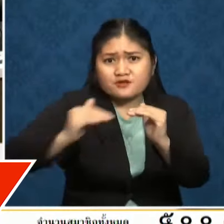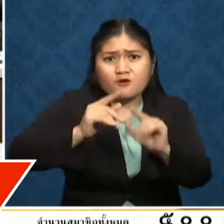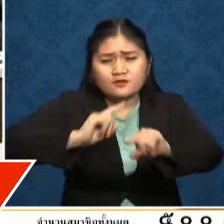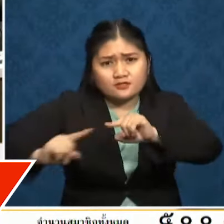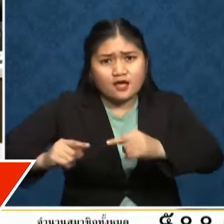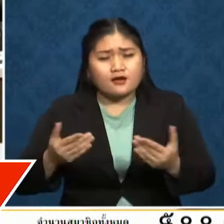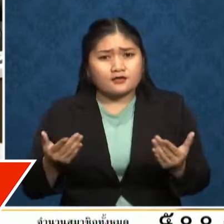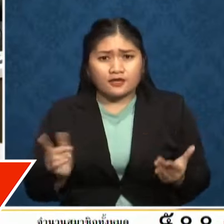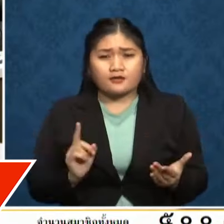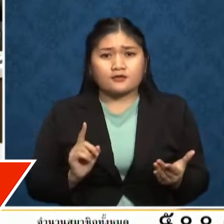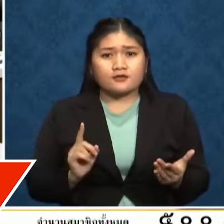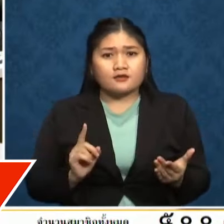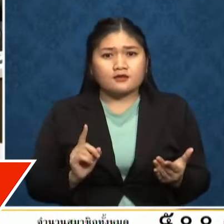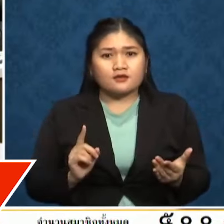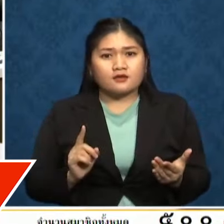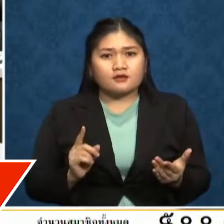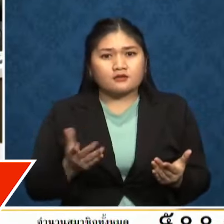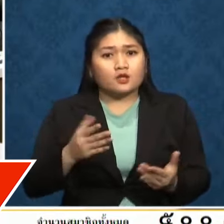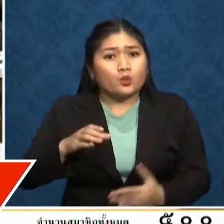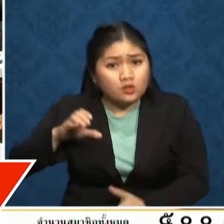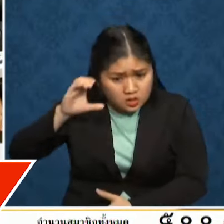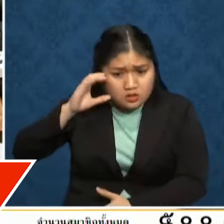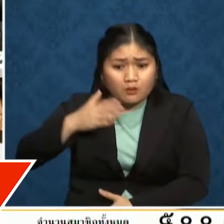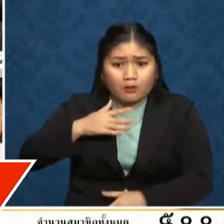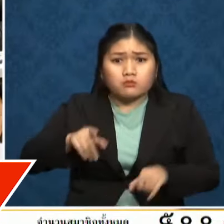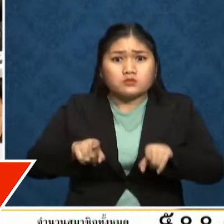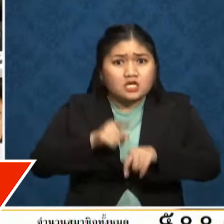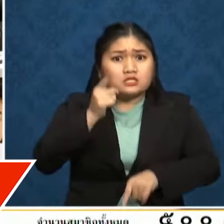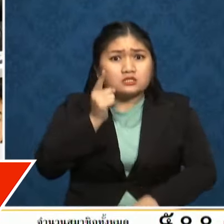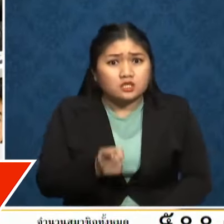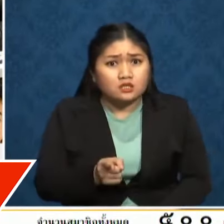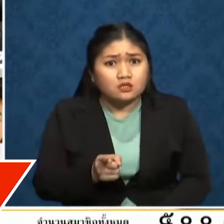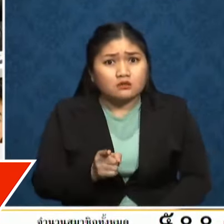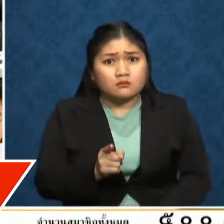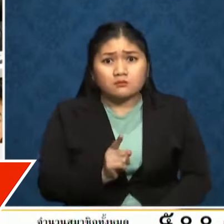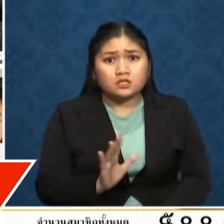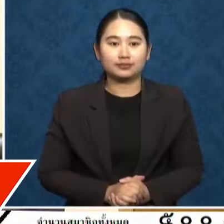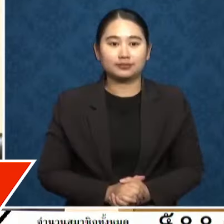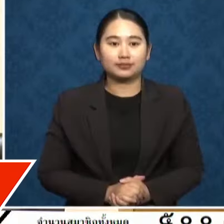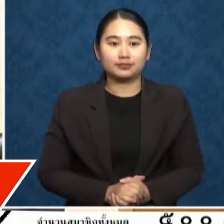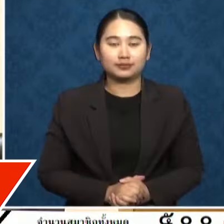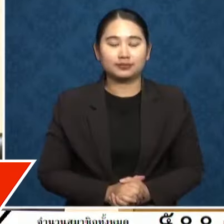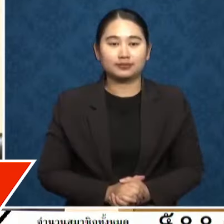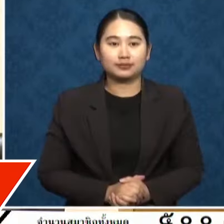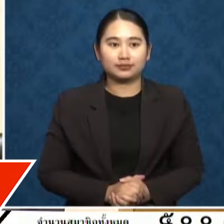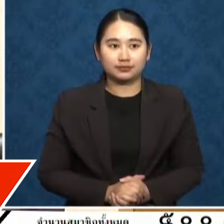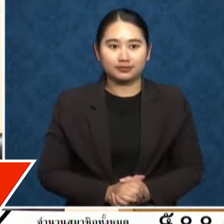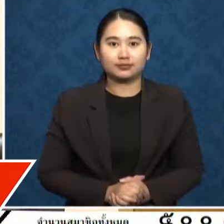นั้นท่านเชื่อistas of us, Latin or aboutขบคครับ